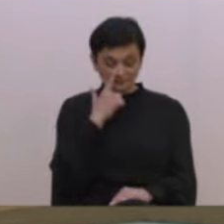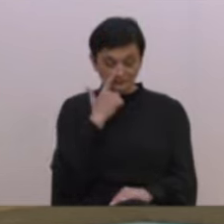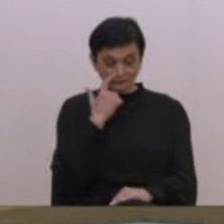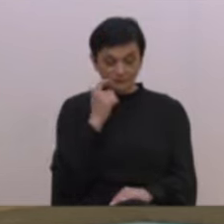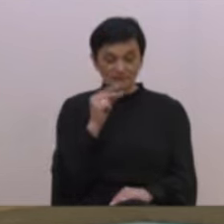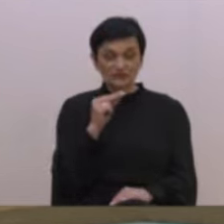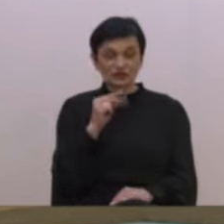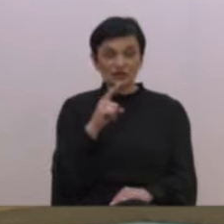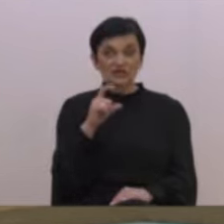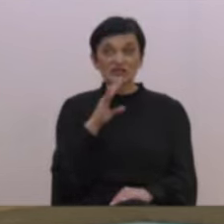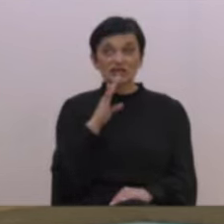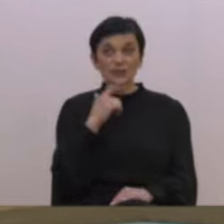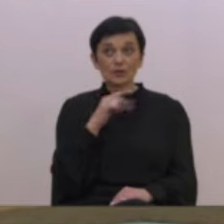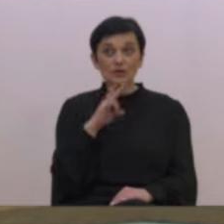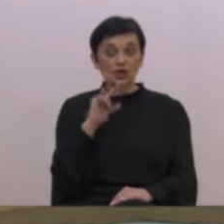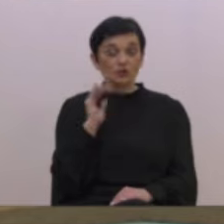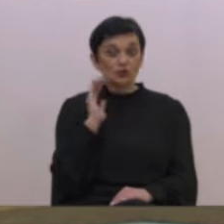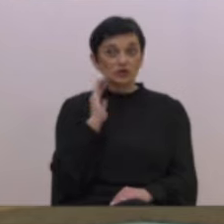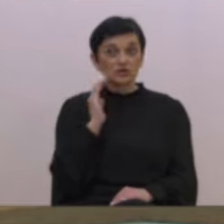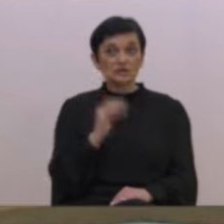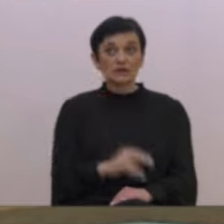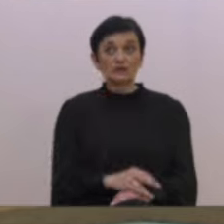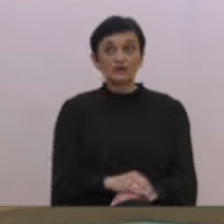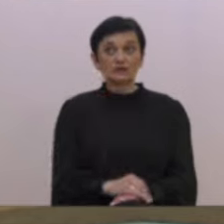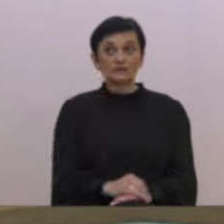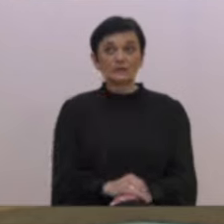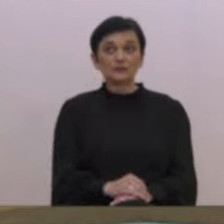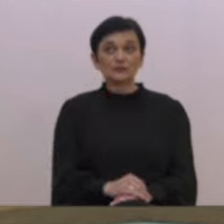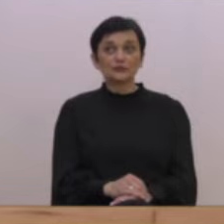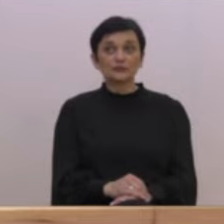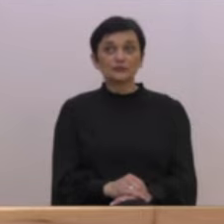Назда чхейдзе. Хабатону бату бис.